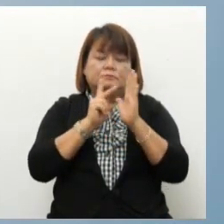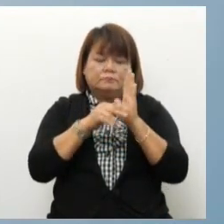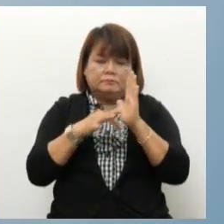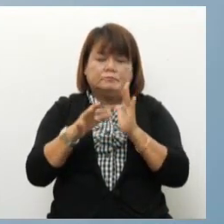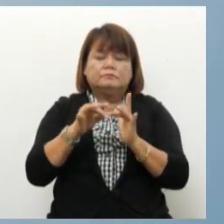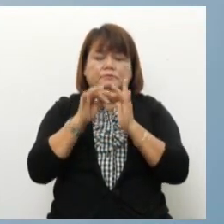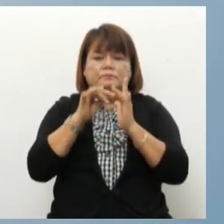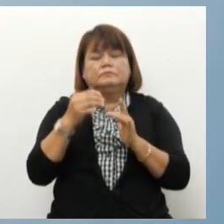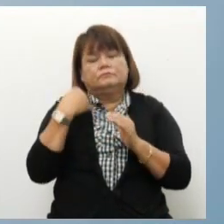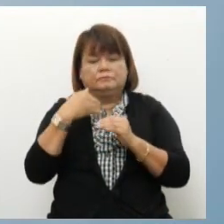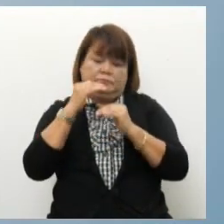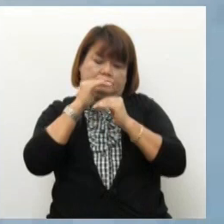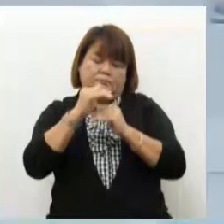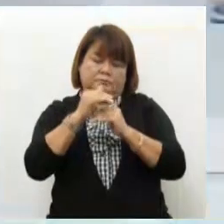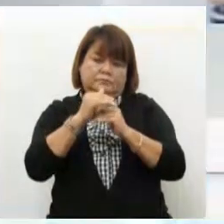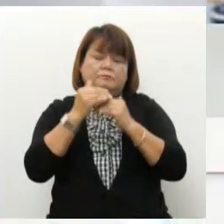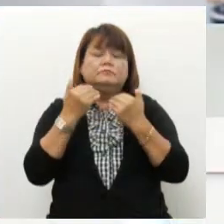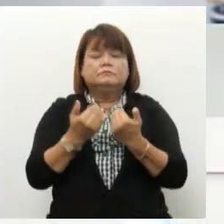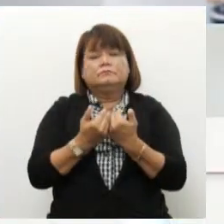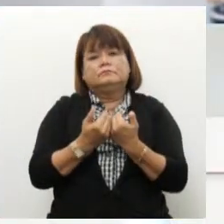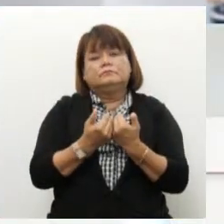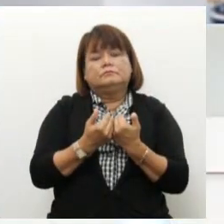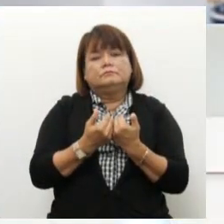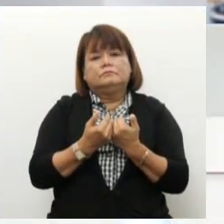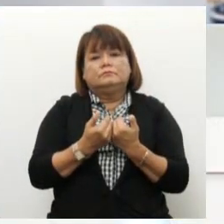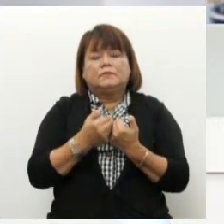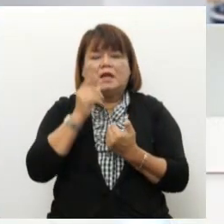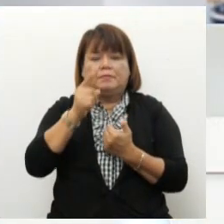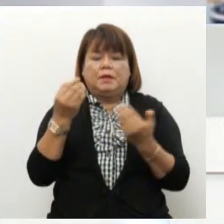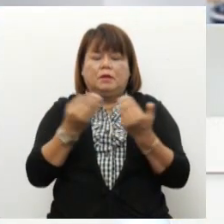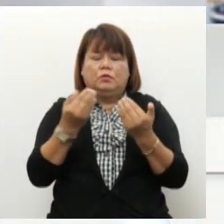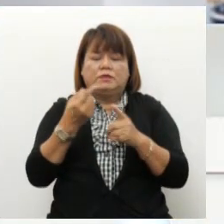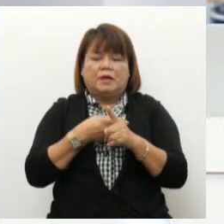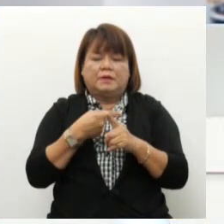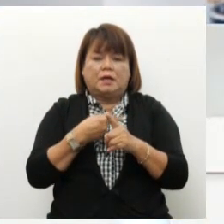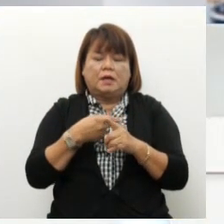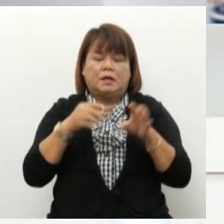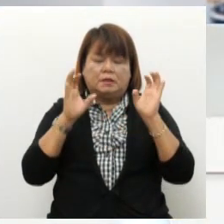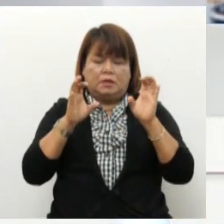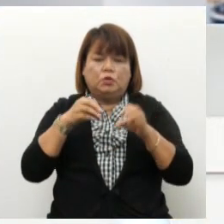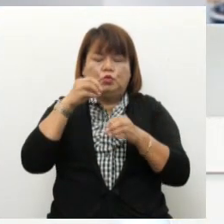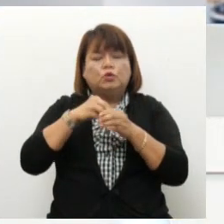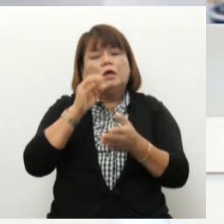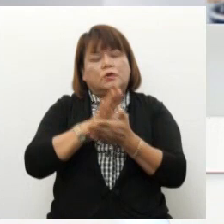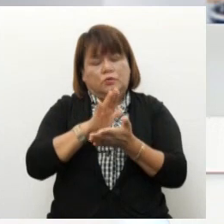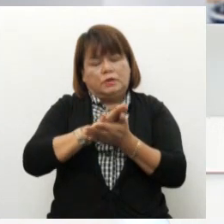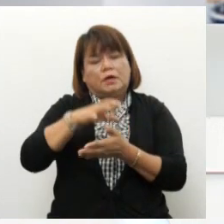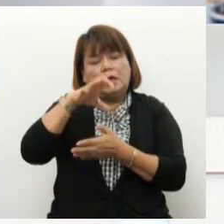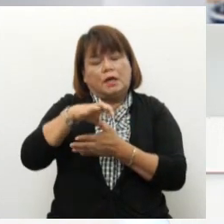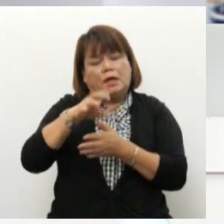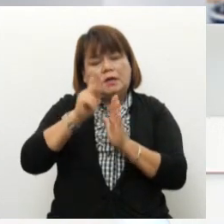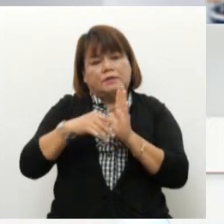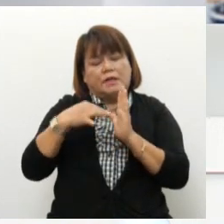อาจจะมีเกณฑ์ที่ยกเว้นข่าวนี้ก็คือถ้าเป็นลูกจ้างพนักงานราชการอยู่ในโรงเรียนสังกัดการศึกษาพิเศ